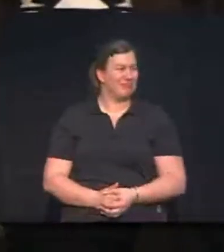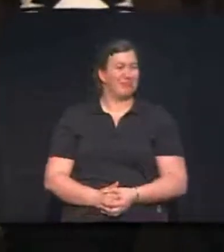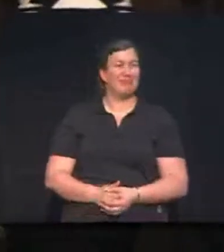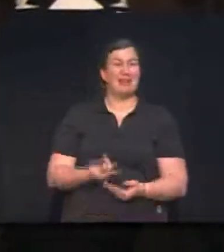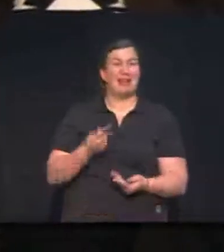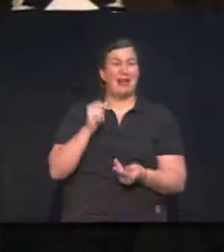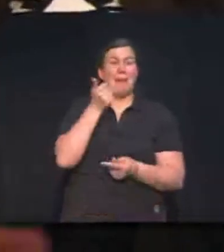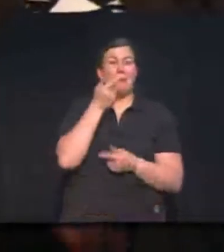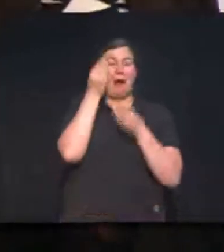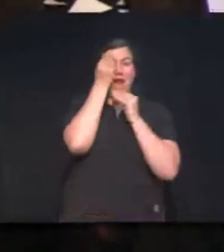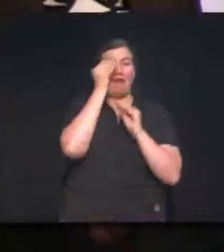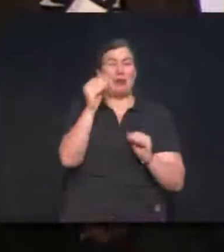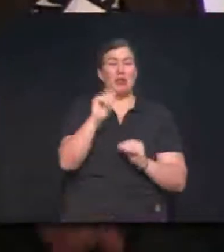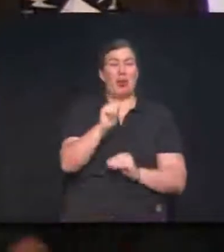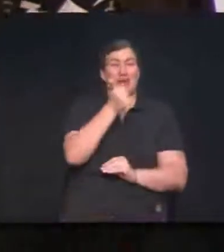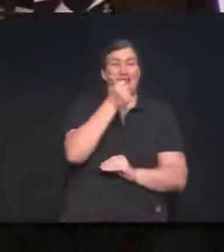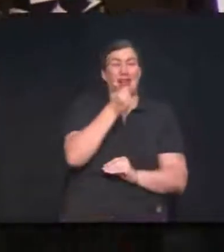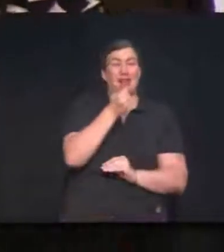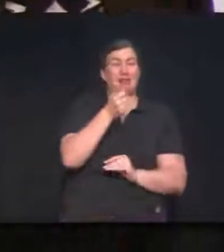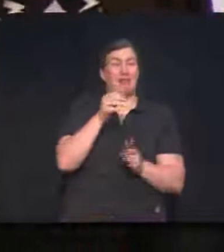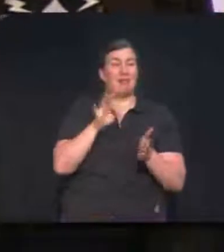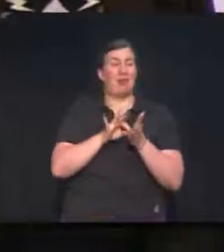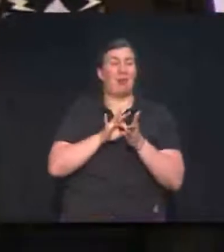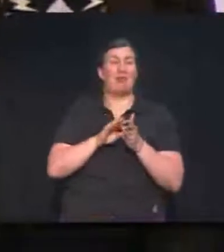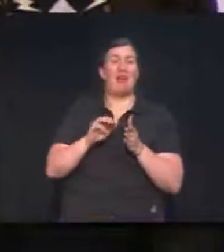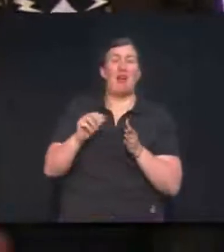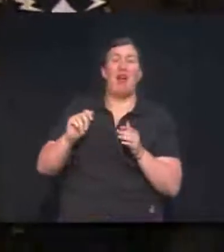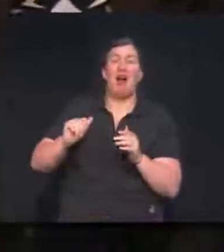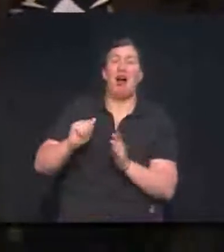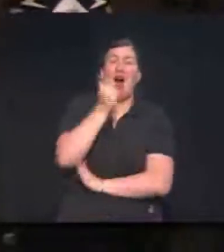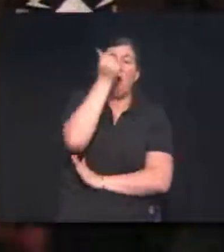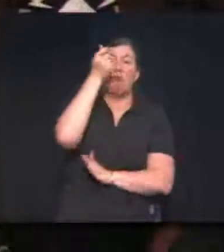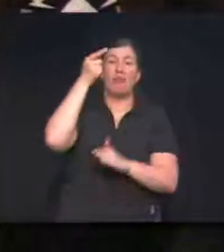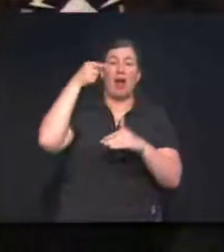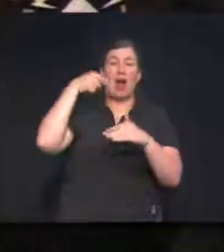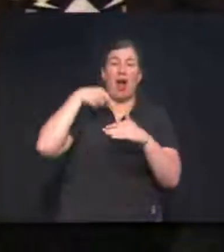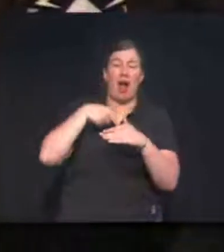die erste Durchsage der Haupteingang der